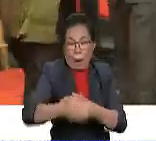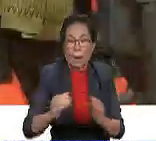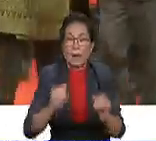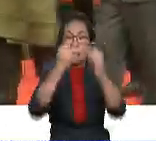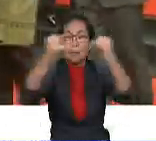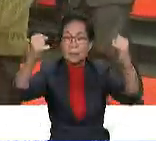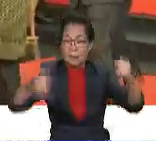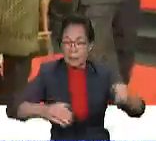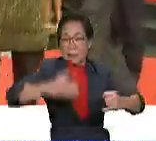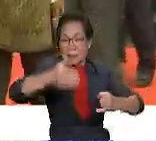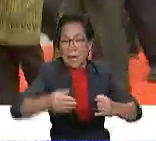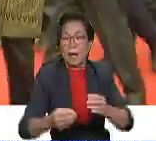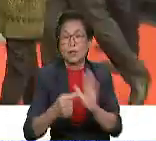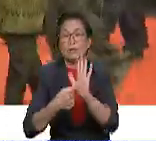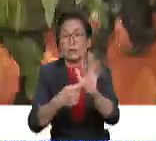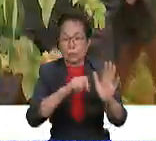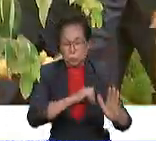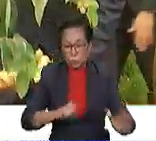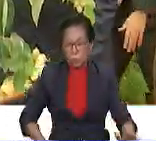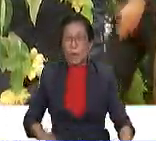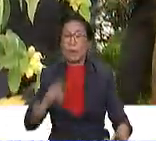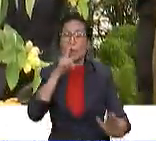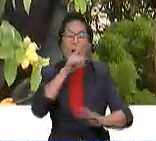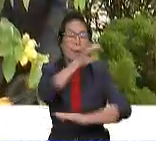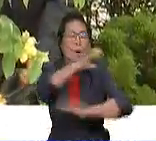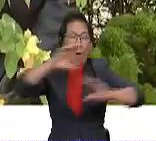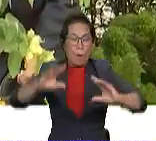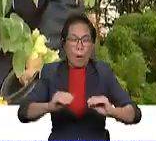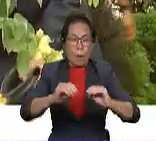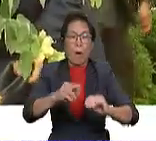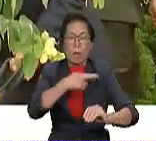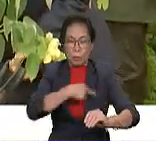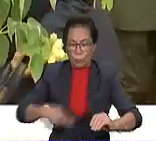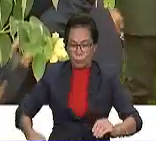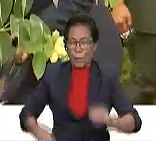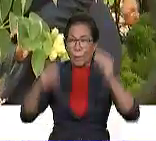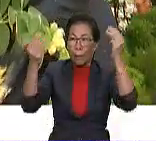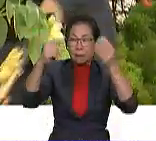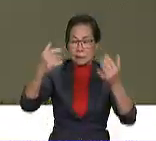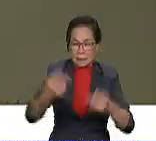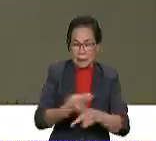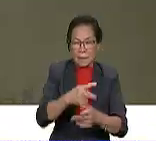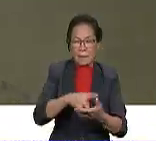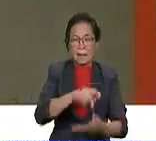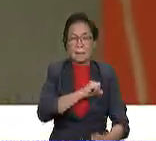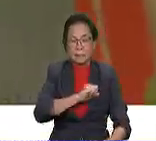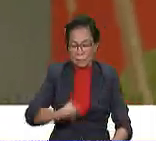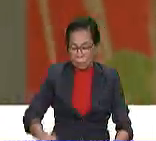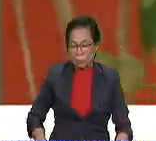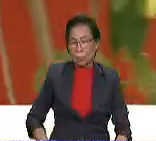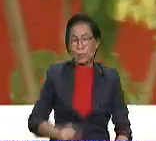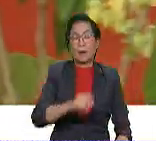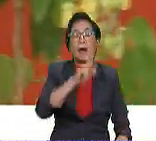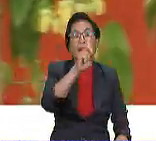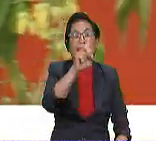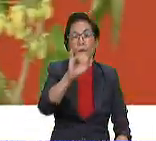sebagai simbolik Sultan Kedah memproduksikan masyarakat Majlis raja-raja kali ini yang di-pertuan Agung Sultan Abdullah